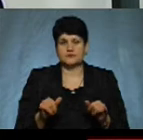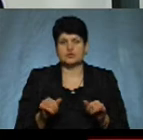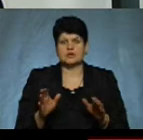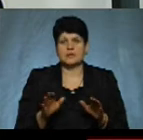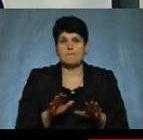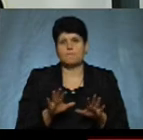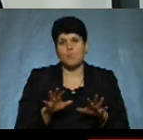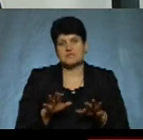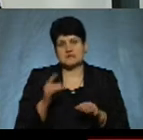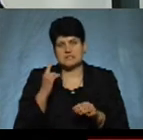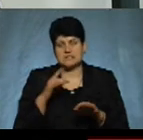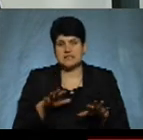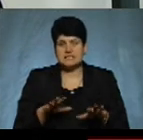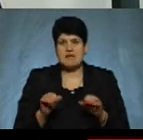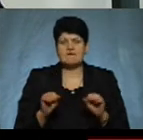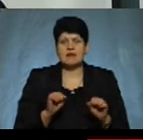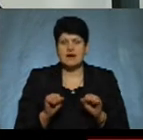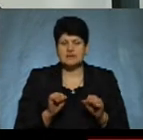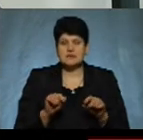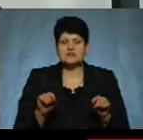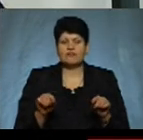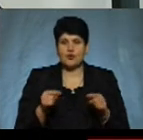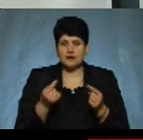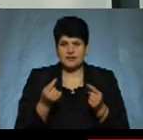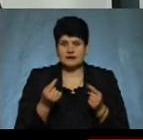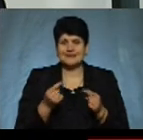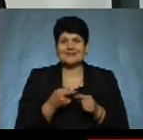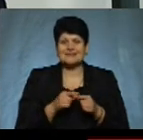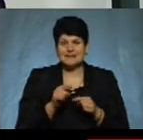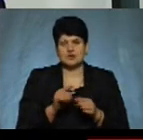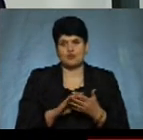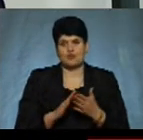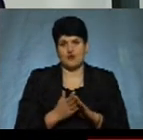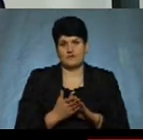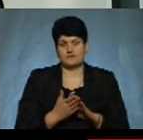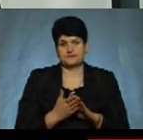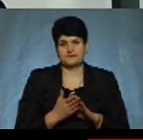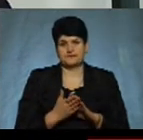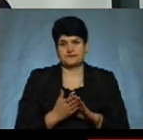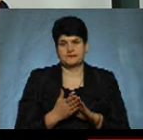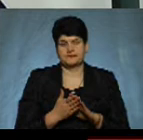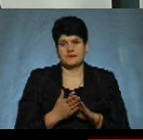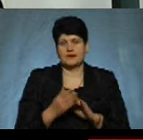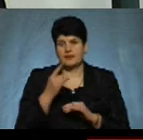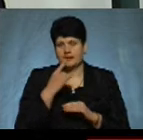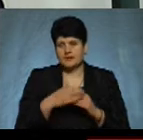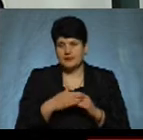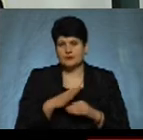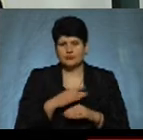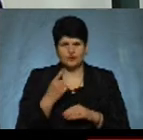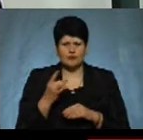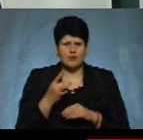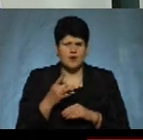позиція влади створити якраз саме ці умови. І буквально недавно я був в одному районі